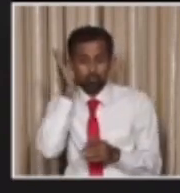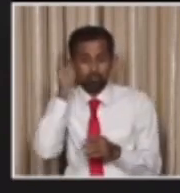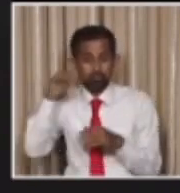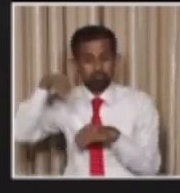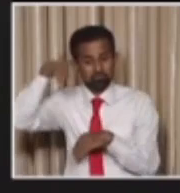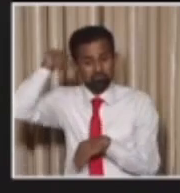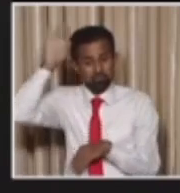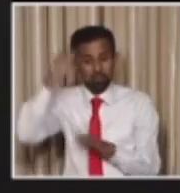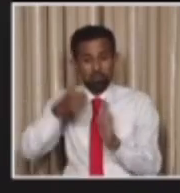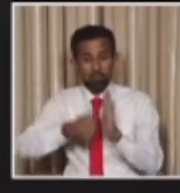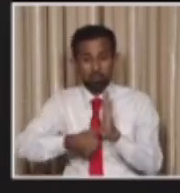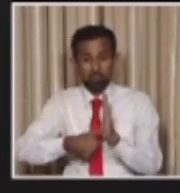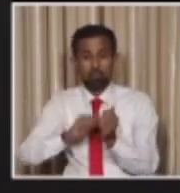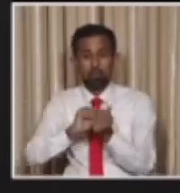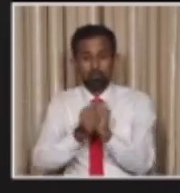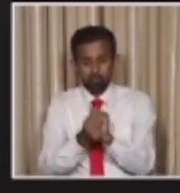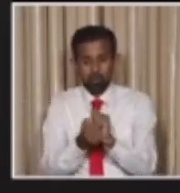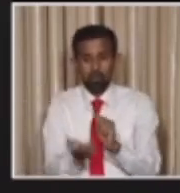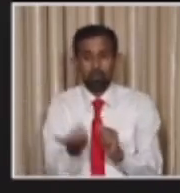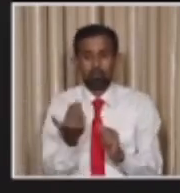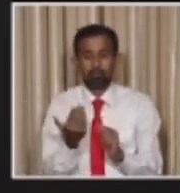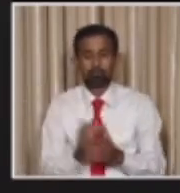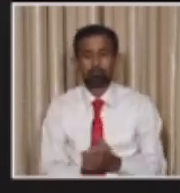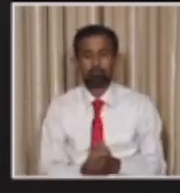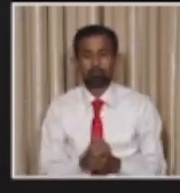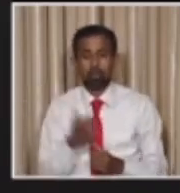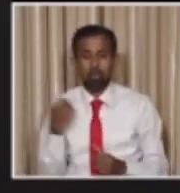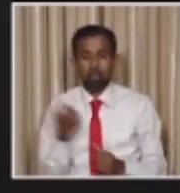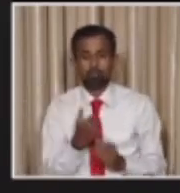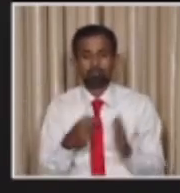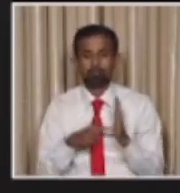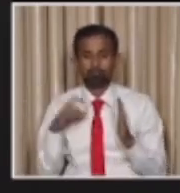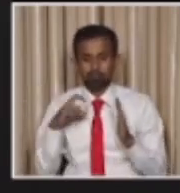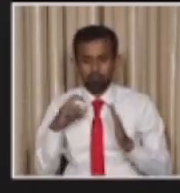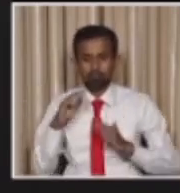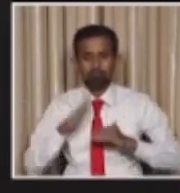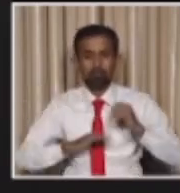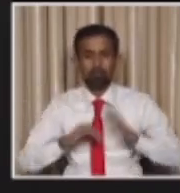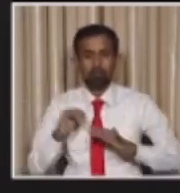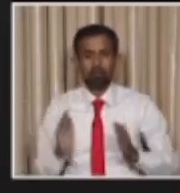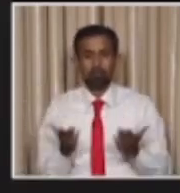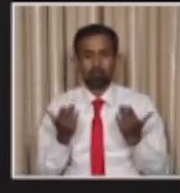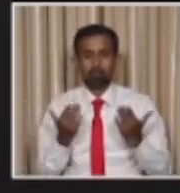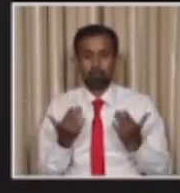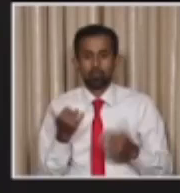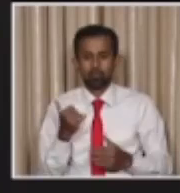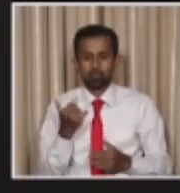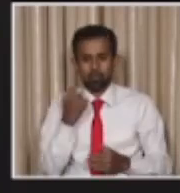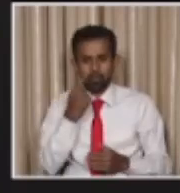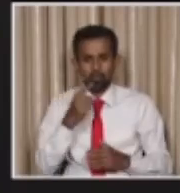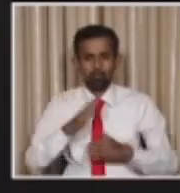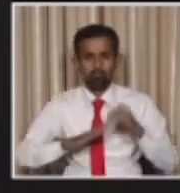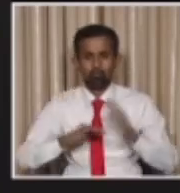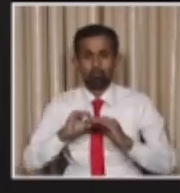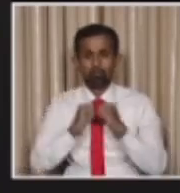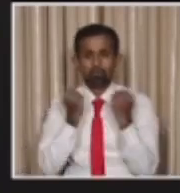ගෙනාව පනත්. ඒවා වෙනස් කරන්න ඕනේ. ඒ විතරක් නෙමෙයි අලුත් තාක්ෂණය අපි පාවිච්චි කරන්න ඕනේ. අපි දැක්ක සමහර වෘත්තීය